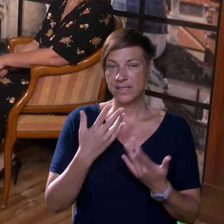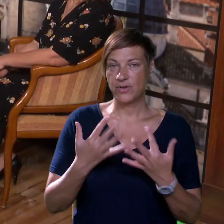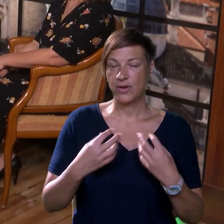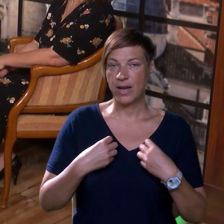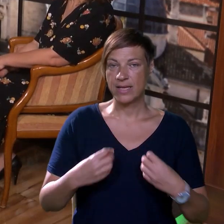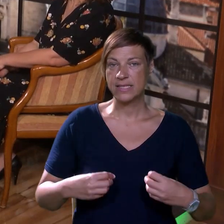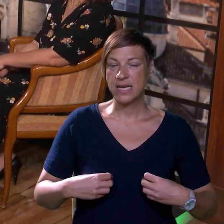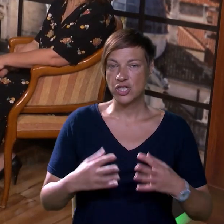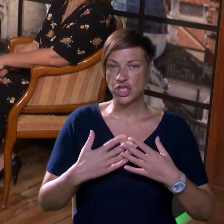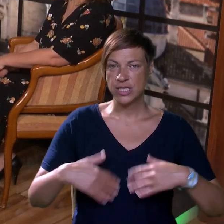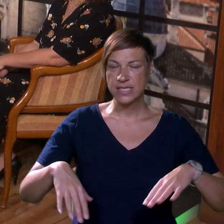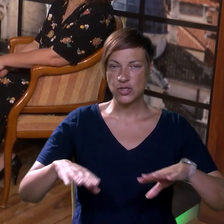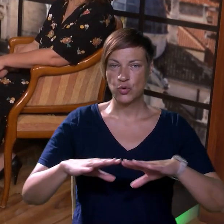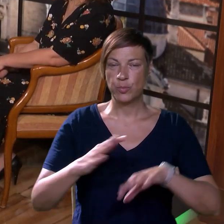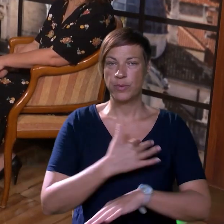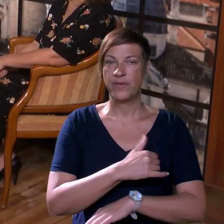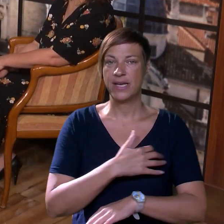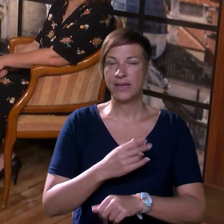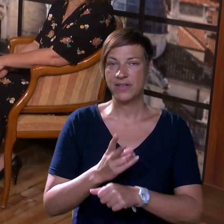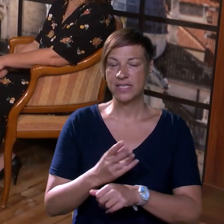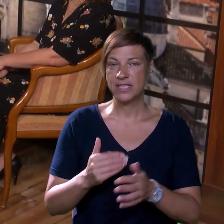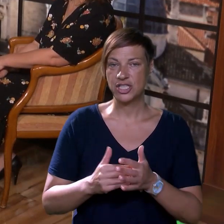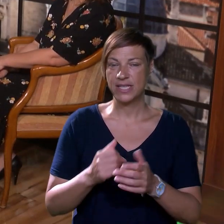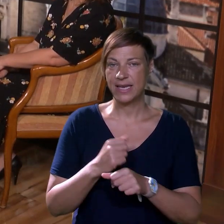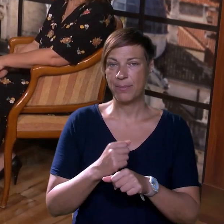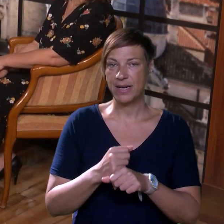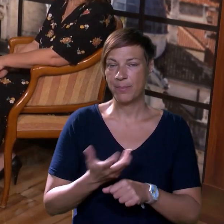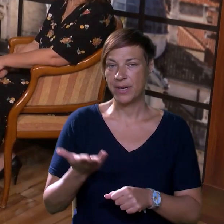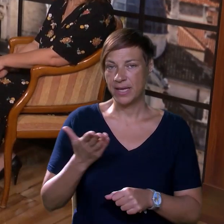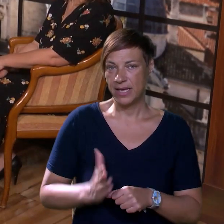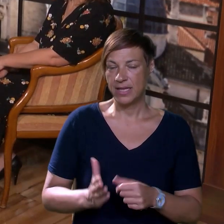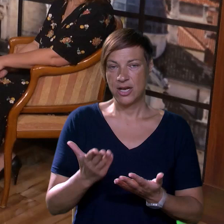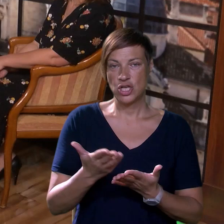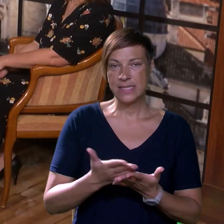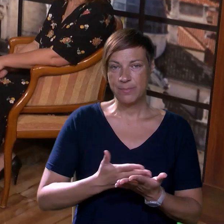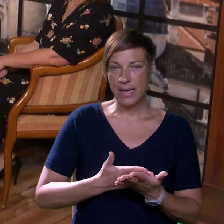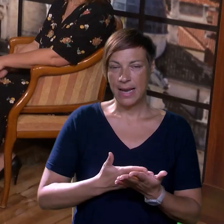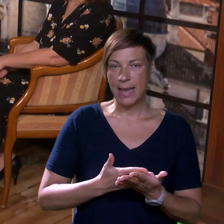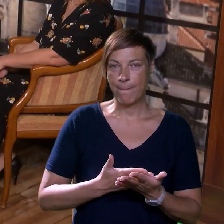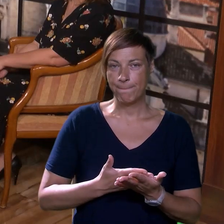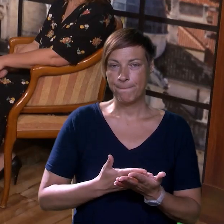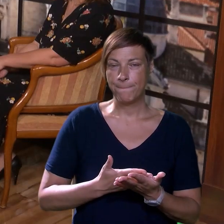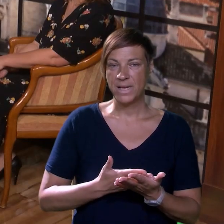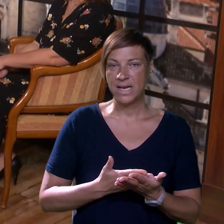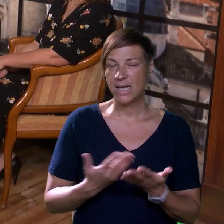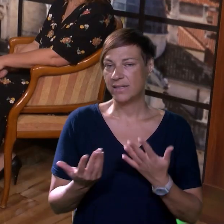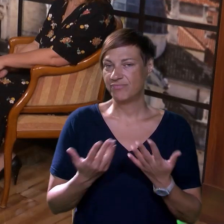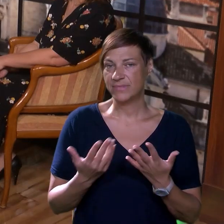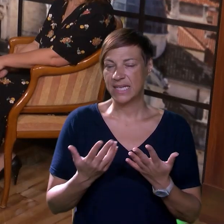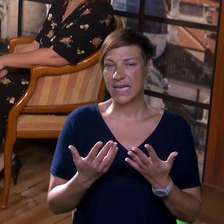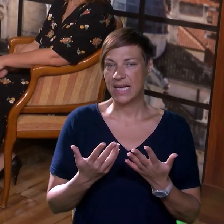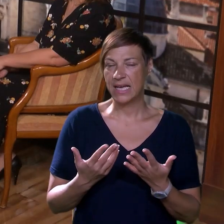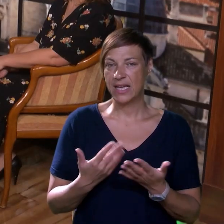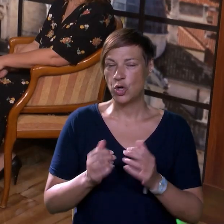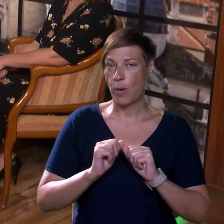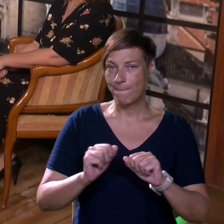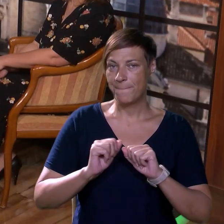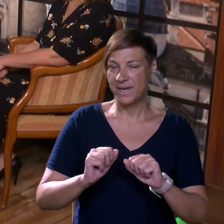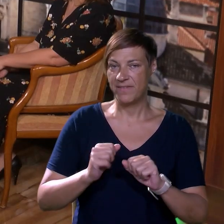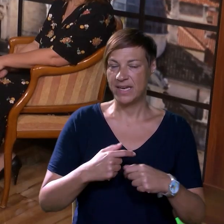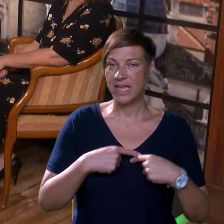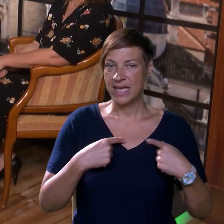par stručnih skupova, Hrvatska država treba napraviti jedan ozbiljan plan kako